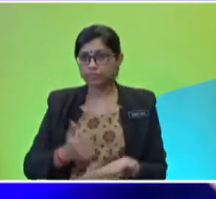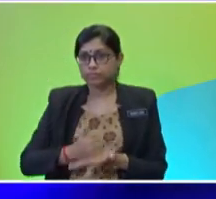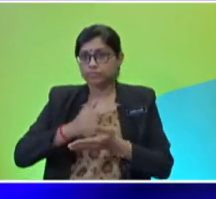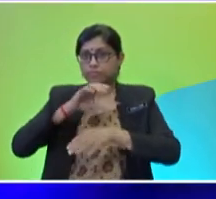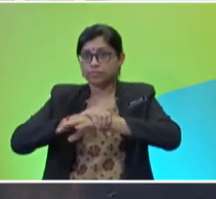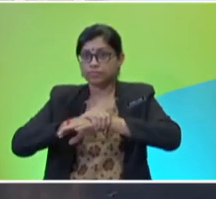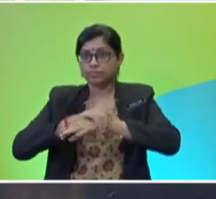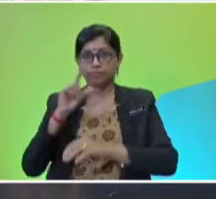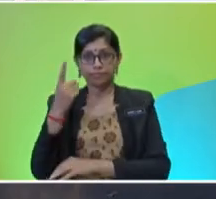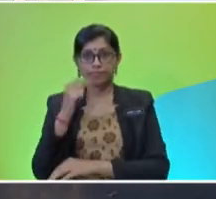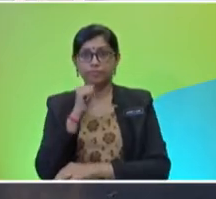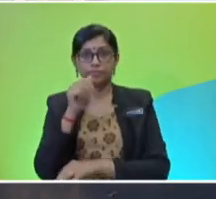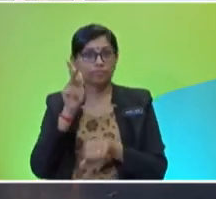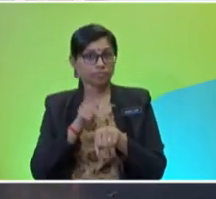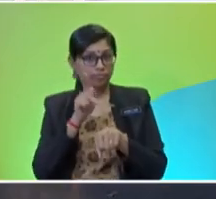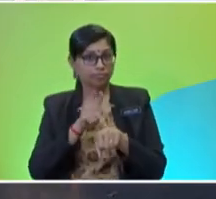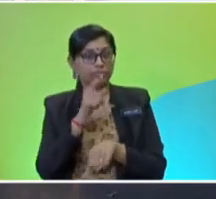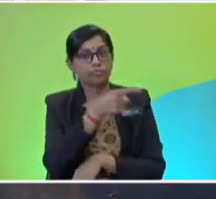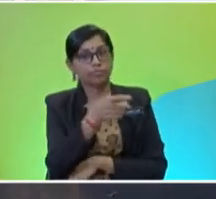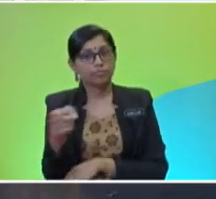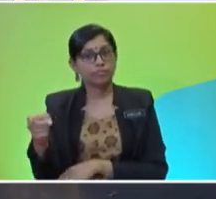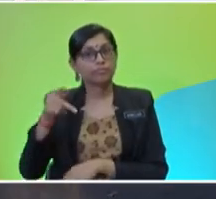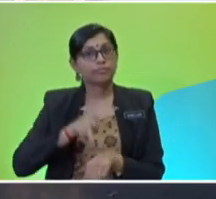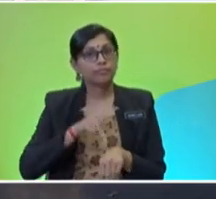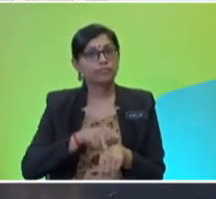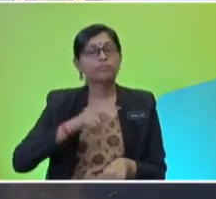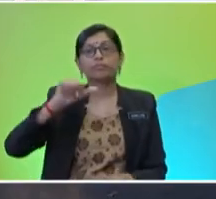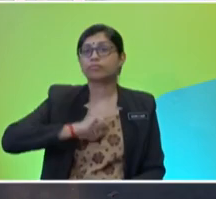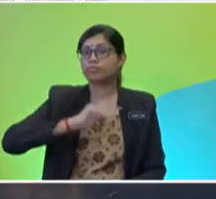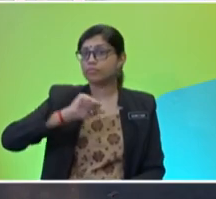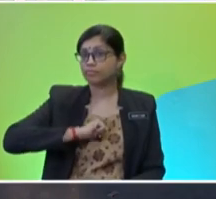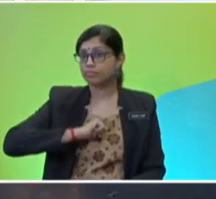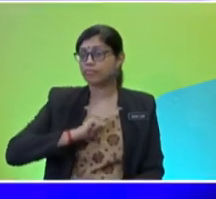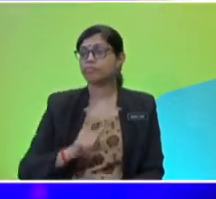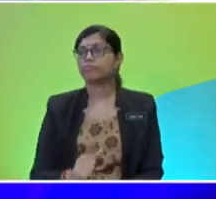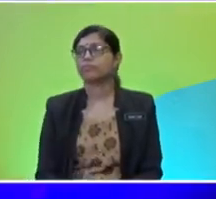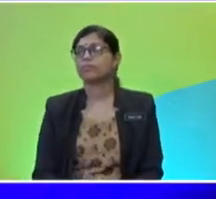tu. Mesti kena pakai kemaskan sendiri. Kat belakang pun saya kemaskan cikgu.